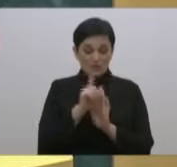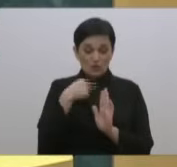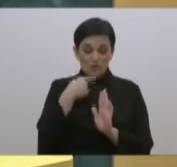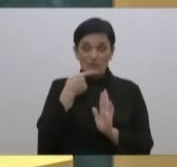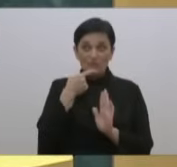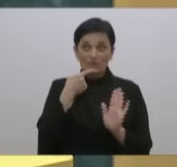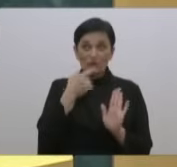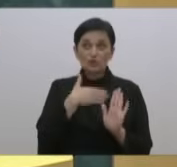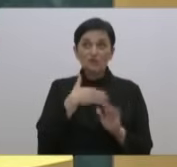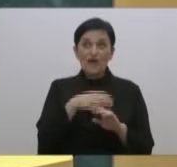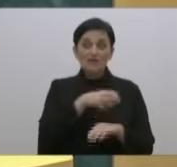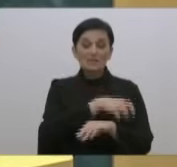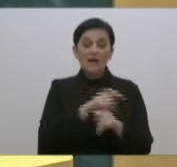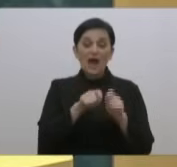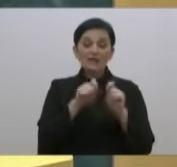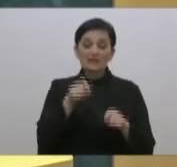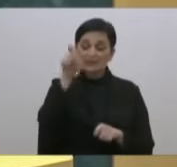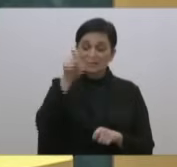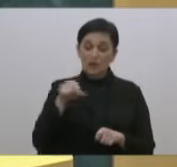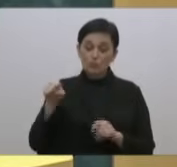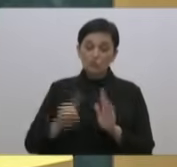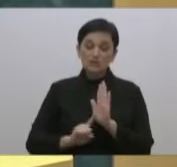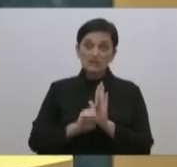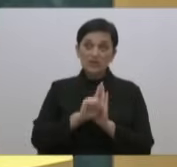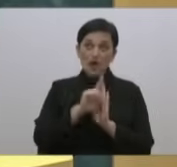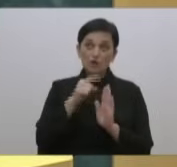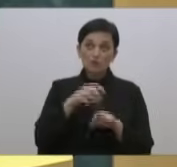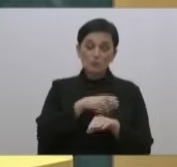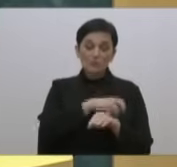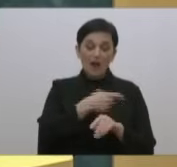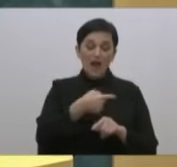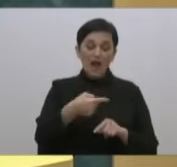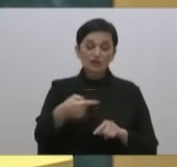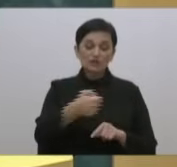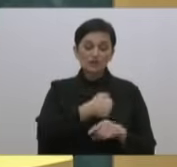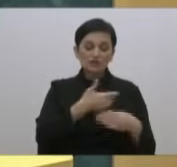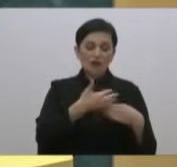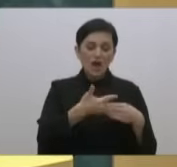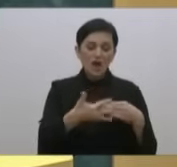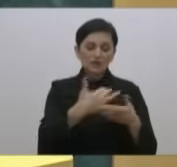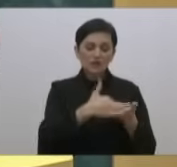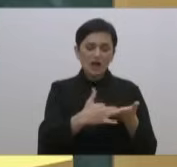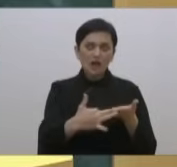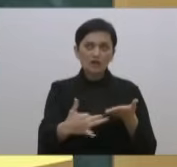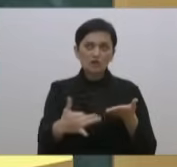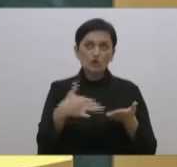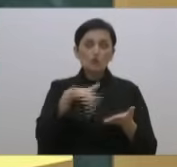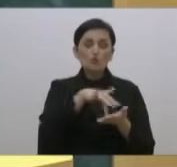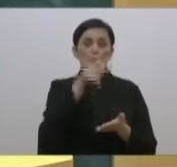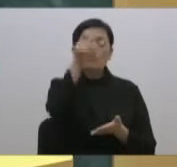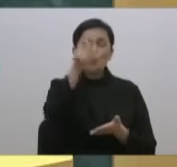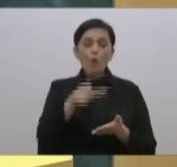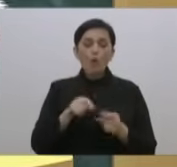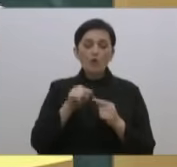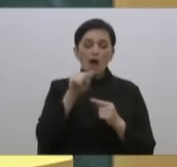laparakobdi. Chveni partiis damphudzlebi da datsqebuli, chveni partiis rigi jariskatsande gagrdzelebuli damtavrebuli da